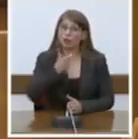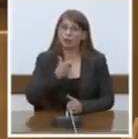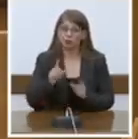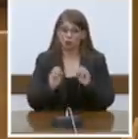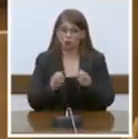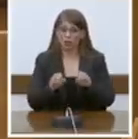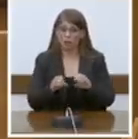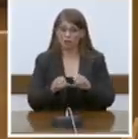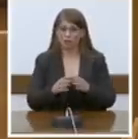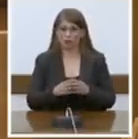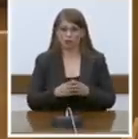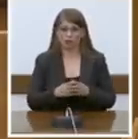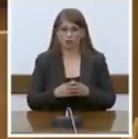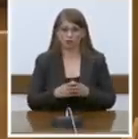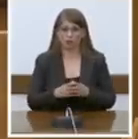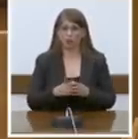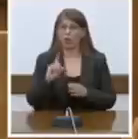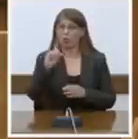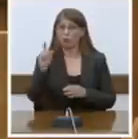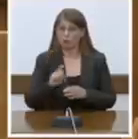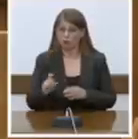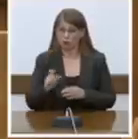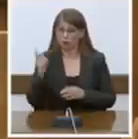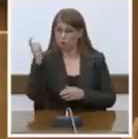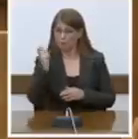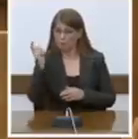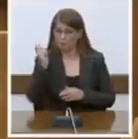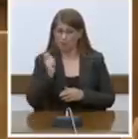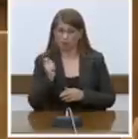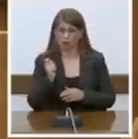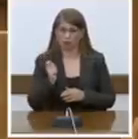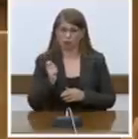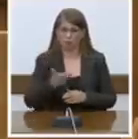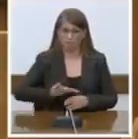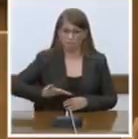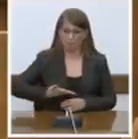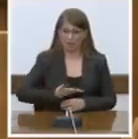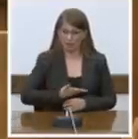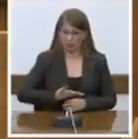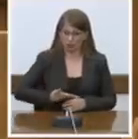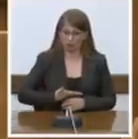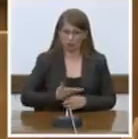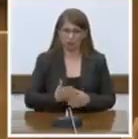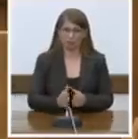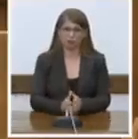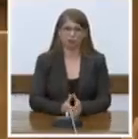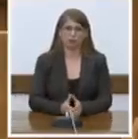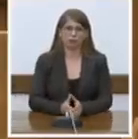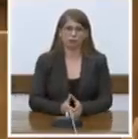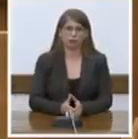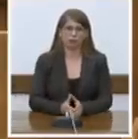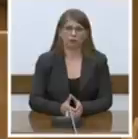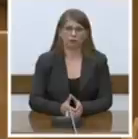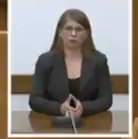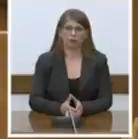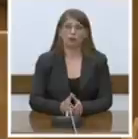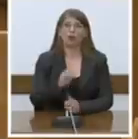εκπαιδευτικών που ζουν με μισθούς πείνας, που ζουν